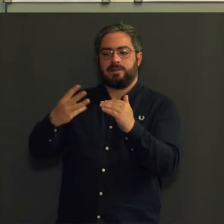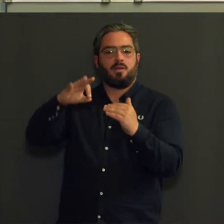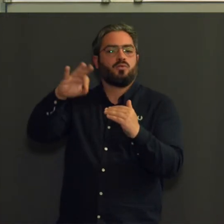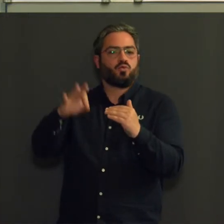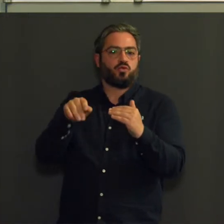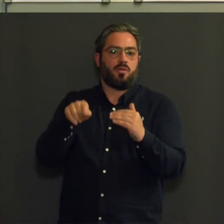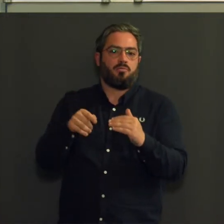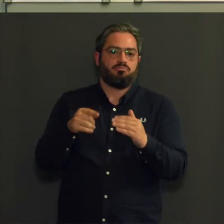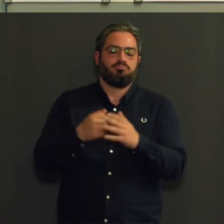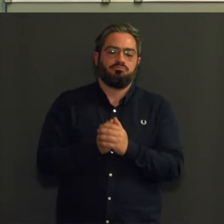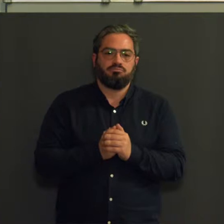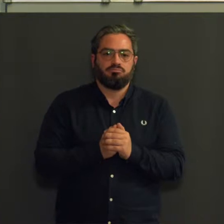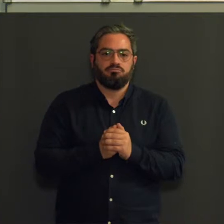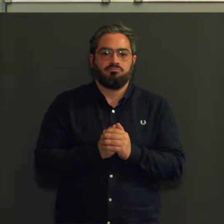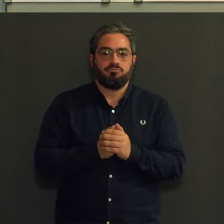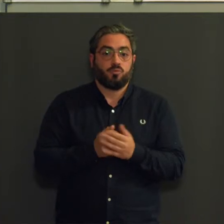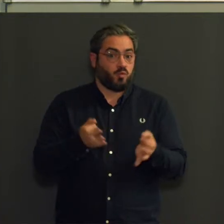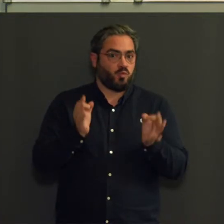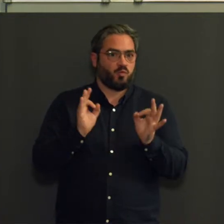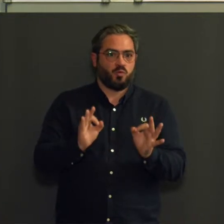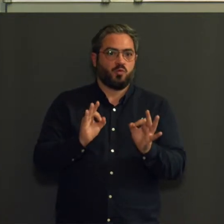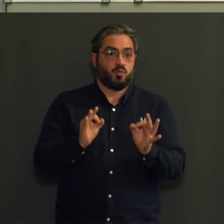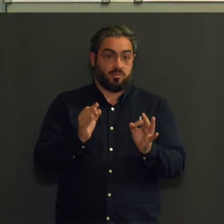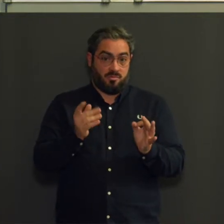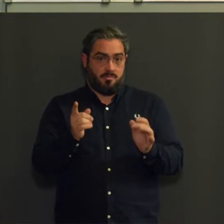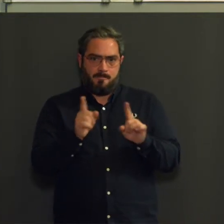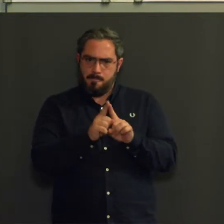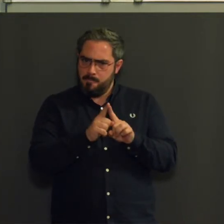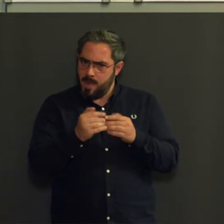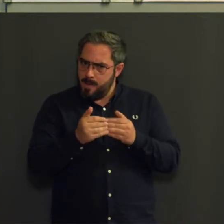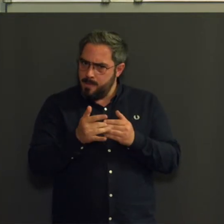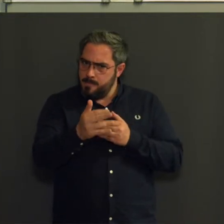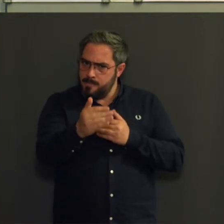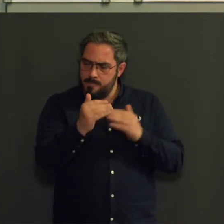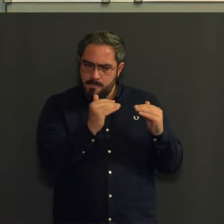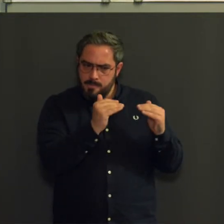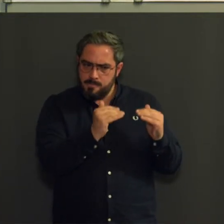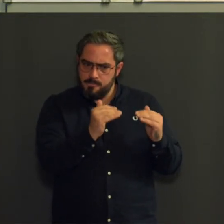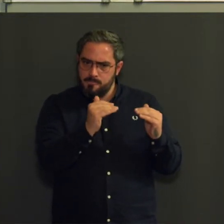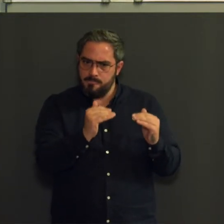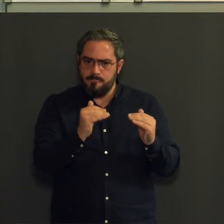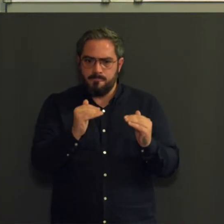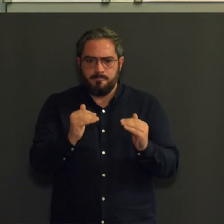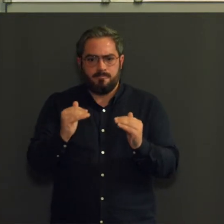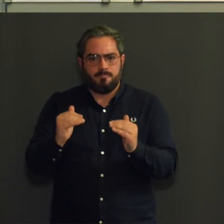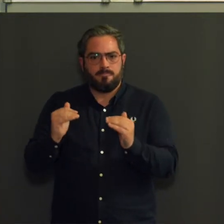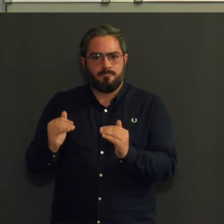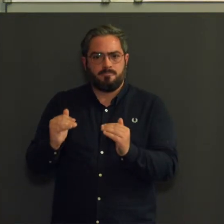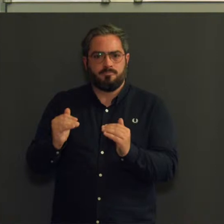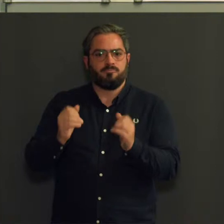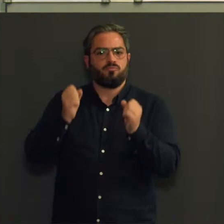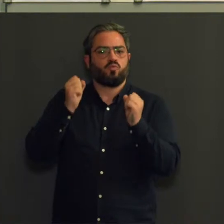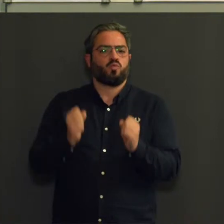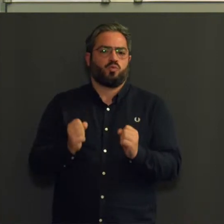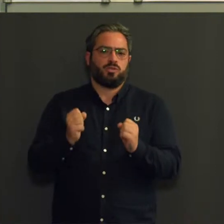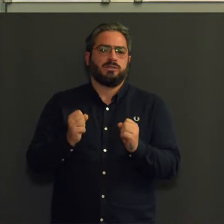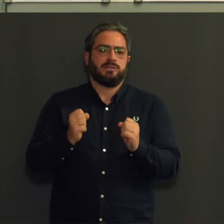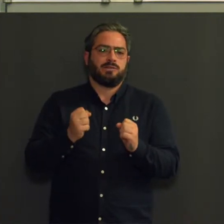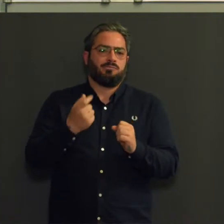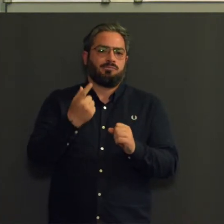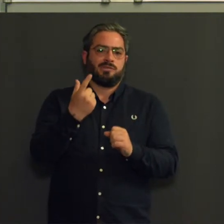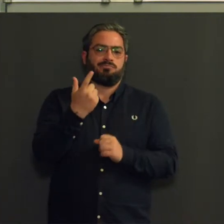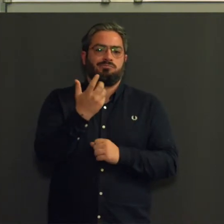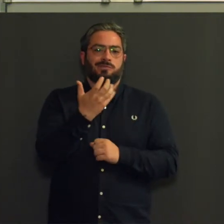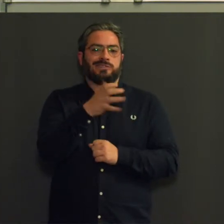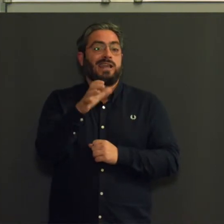semaine passée. À nouveau, si le rythme se continue tel quel, nous pourrions arriver à moins de 500